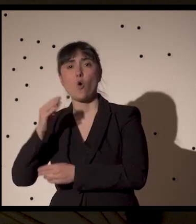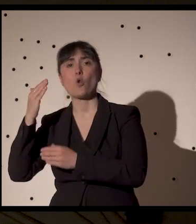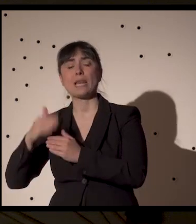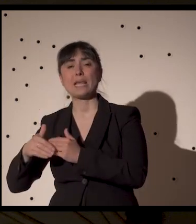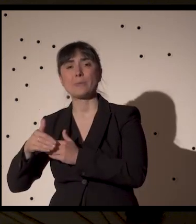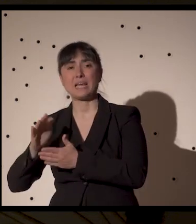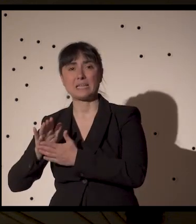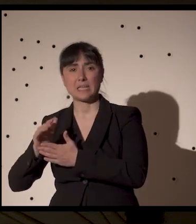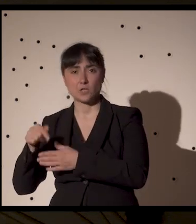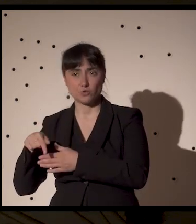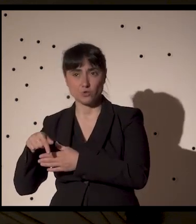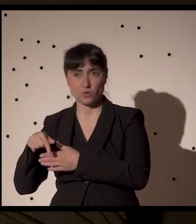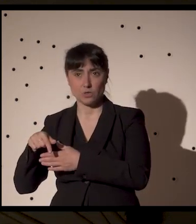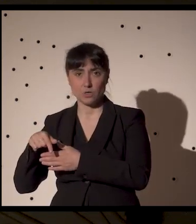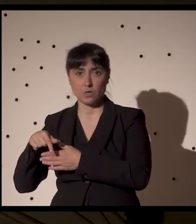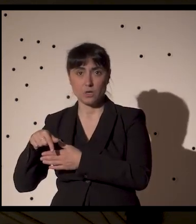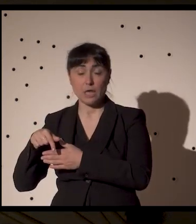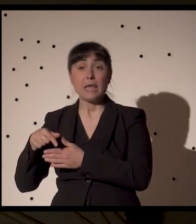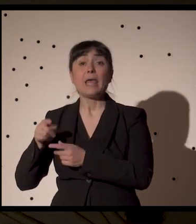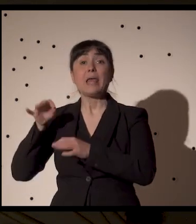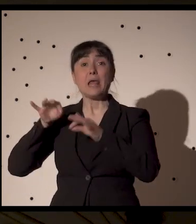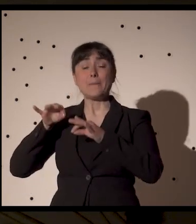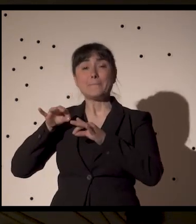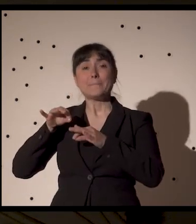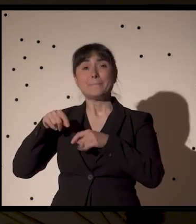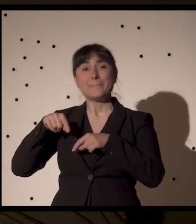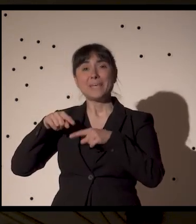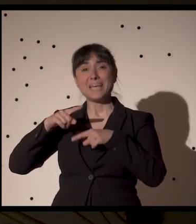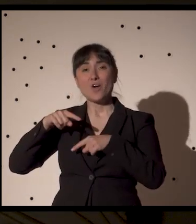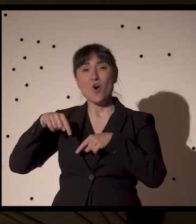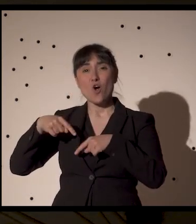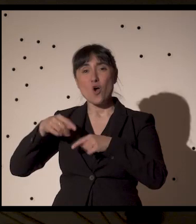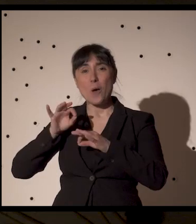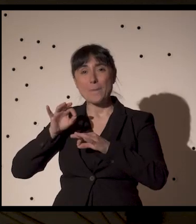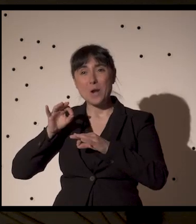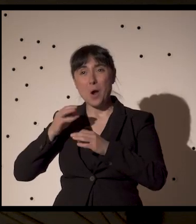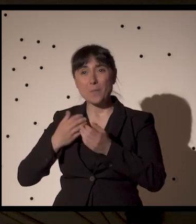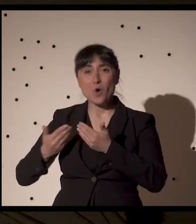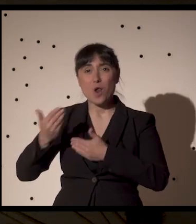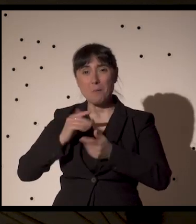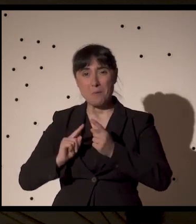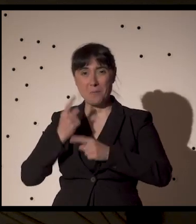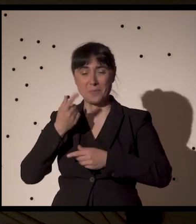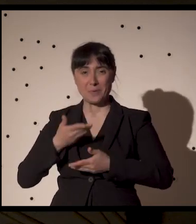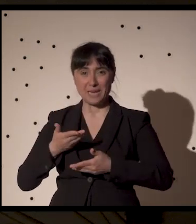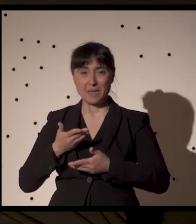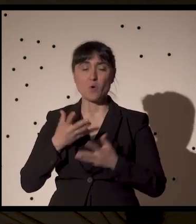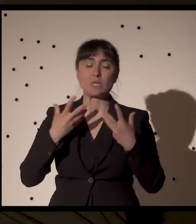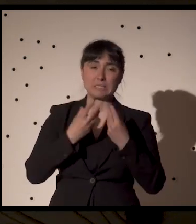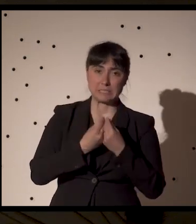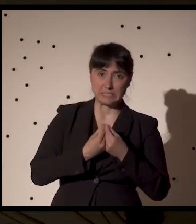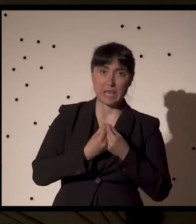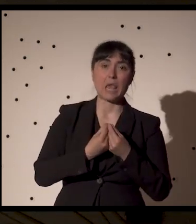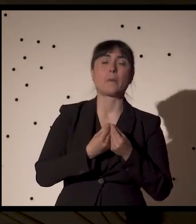di cui il Piccolo Teatro di Milano è portatore in prima battuta ed è partner il Politecnico oltre che il teatro